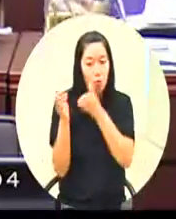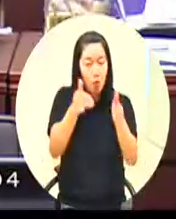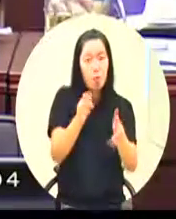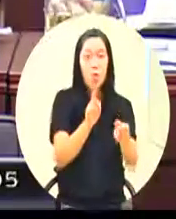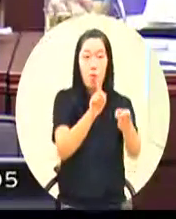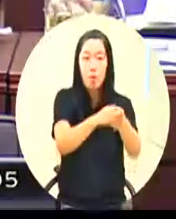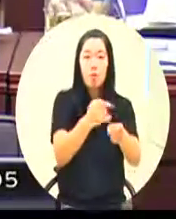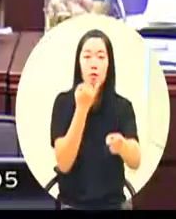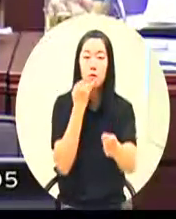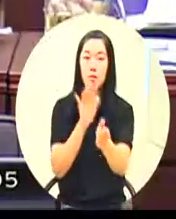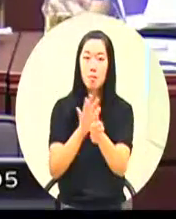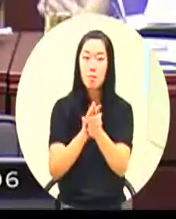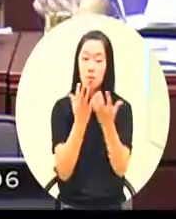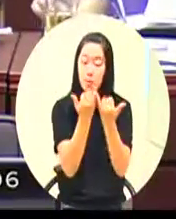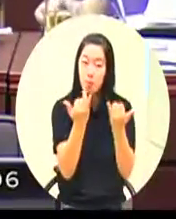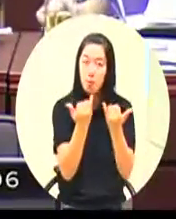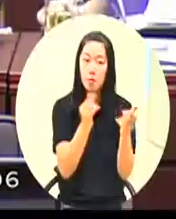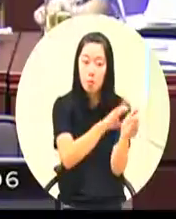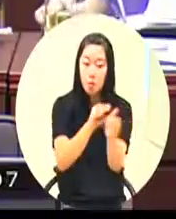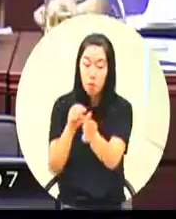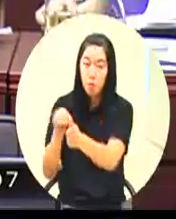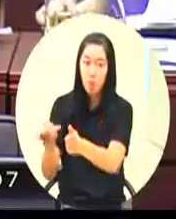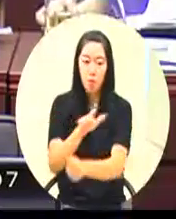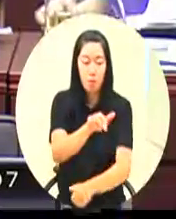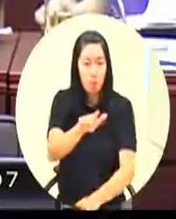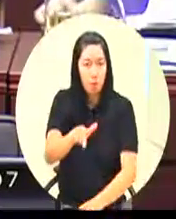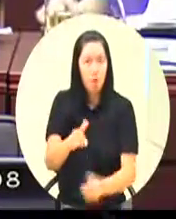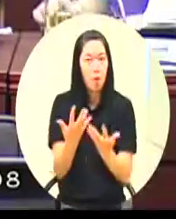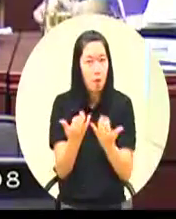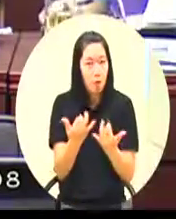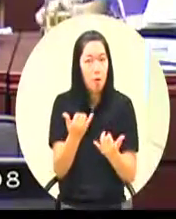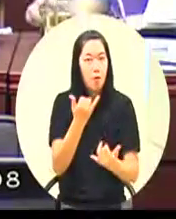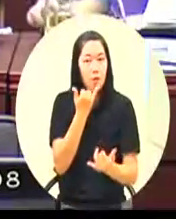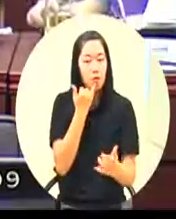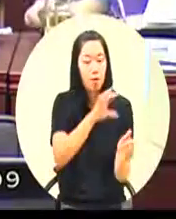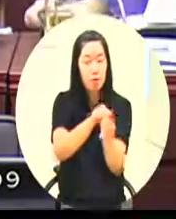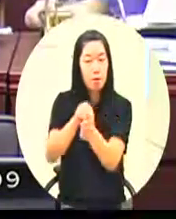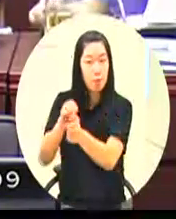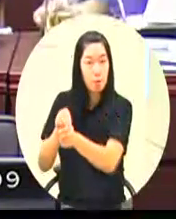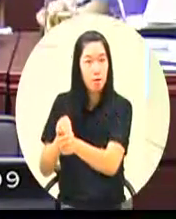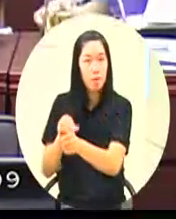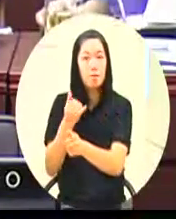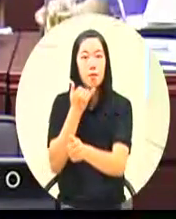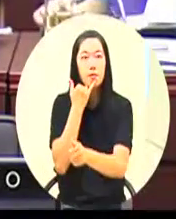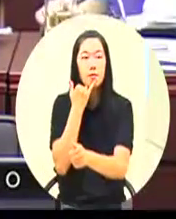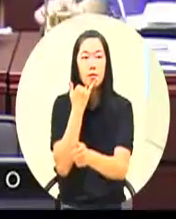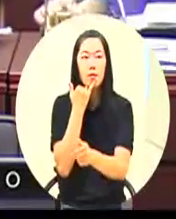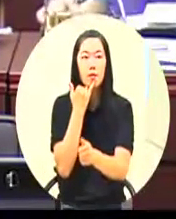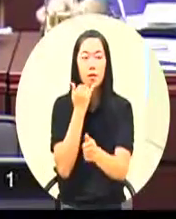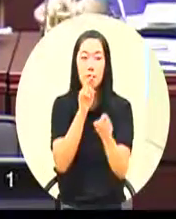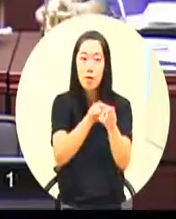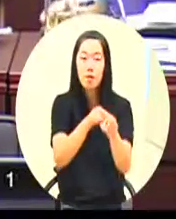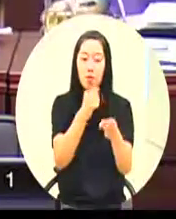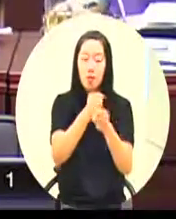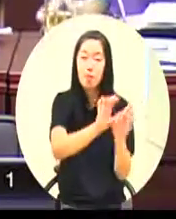向，让学生的学习呢，老师跟同学可以混龄来学习，那根据他的学习的进度给予他不同的帮忙。